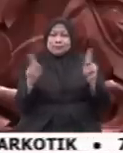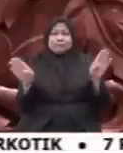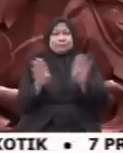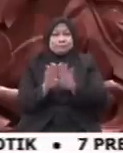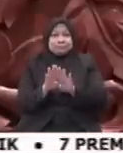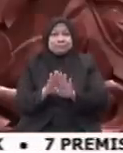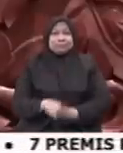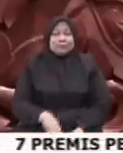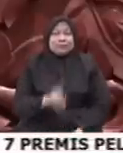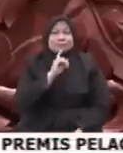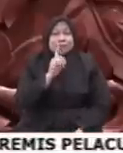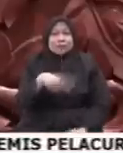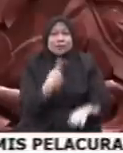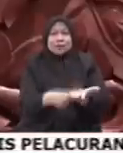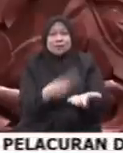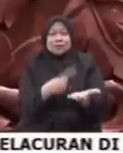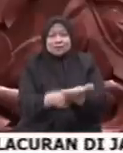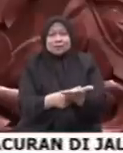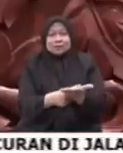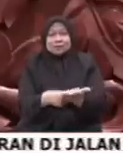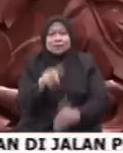Bukankah dalam perubahan